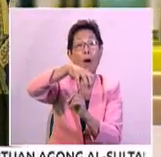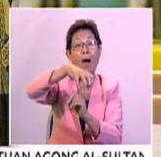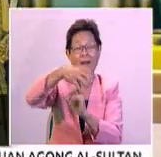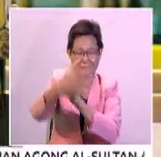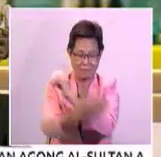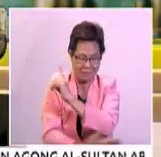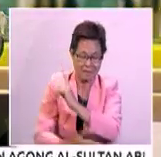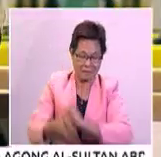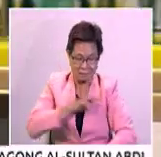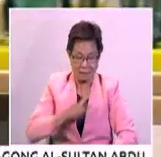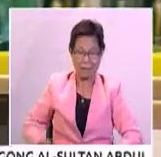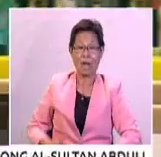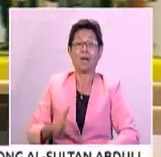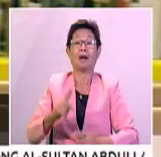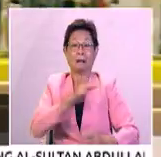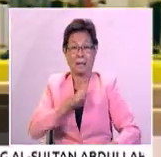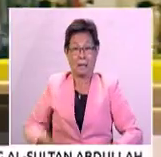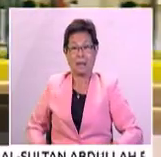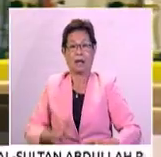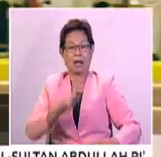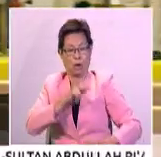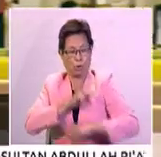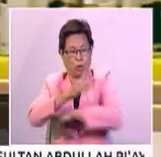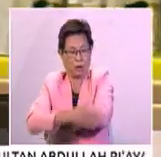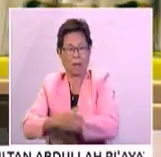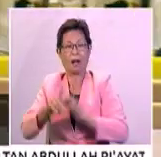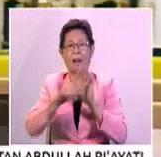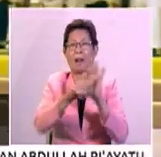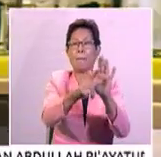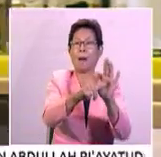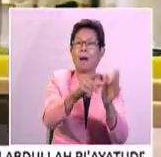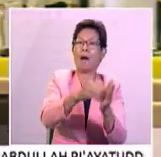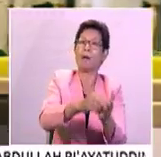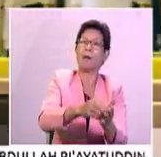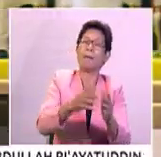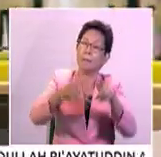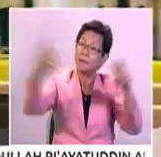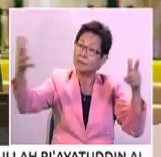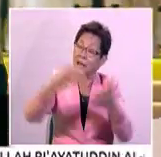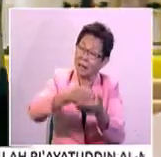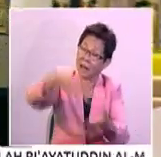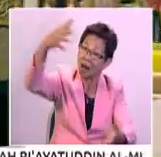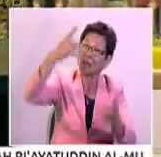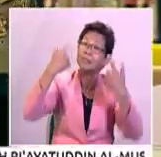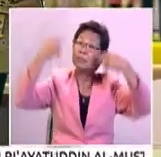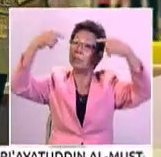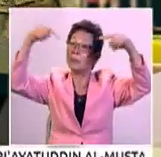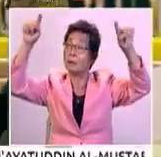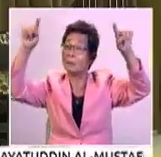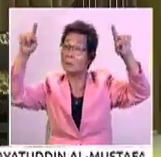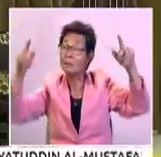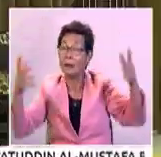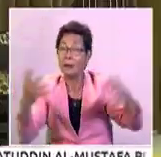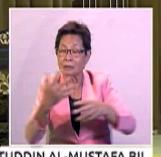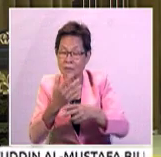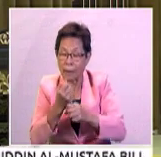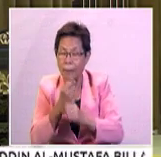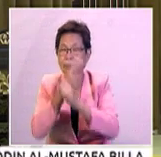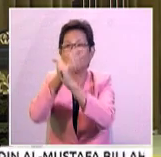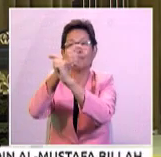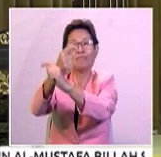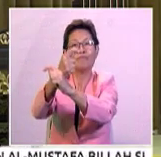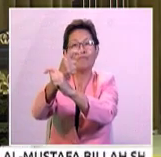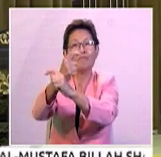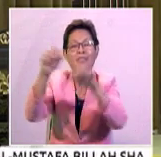ketua negara, sudah pasti lambang besar kejayaan, kecemerlangan adalah sejauh mana dapat